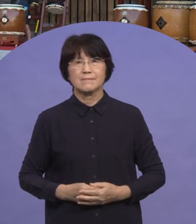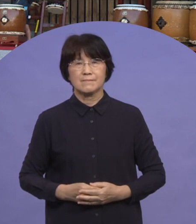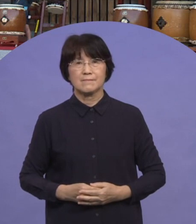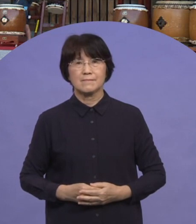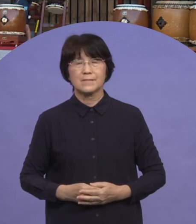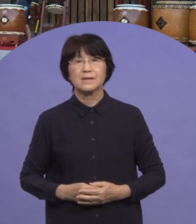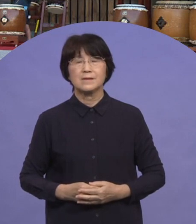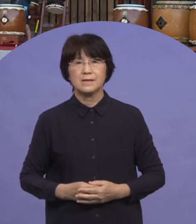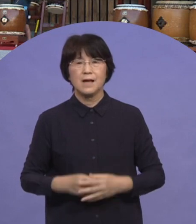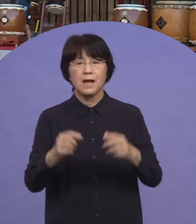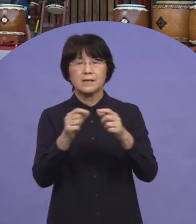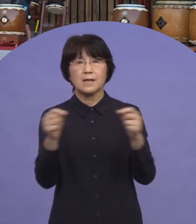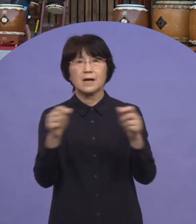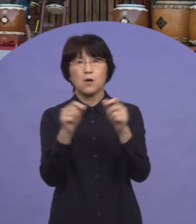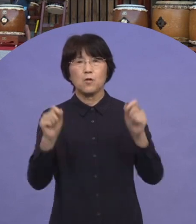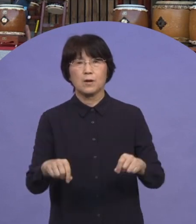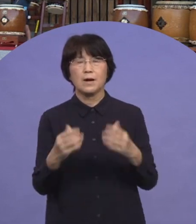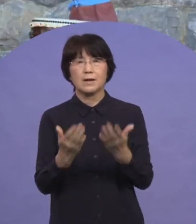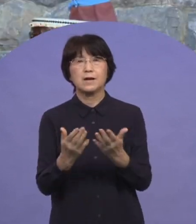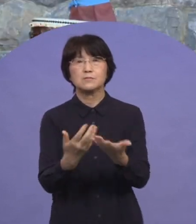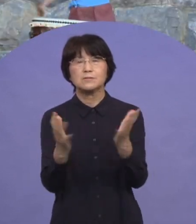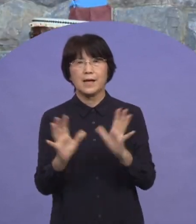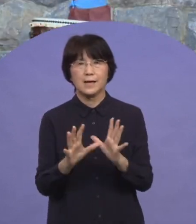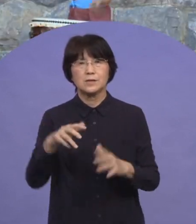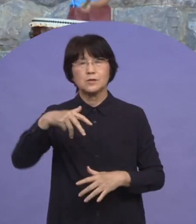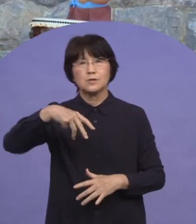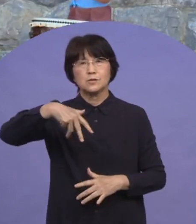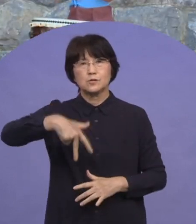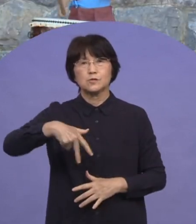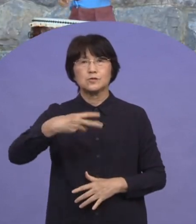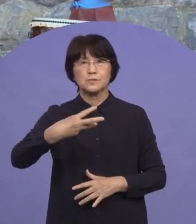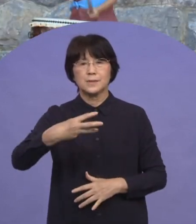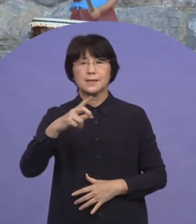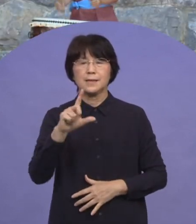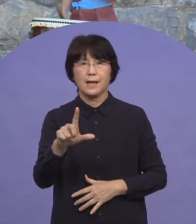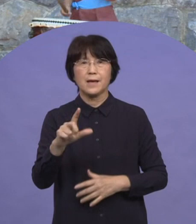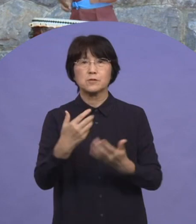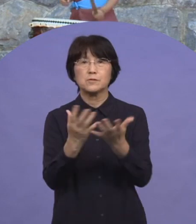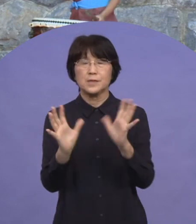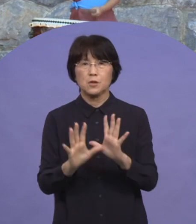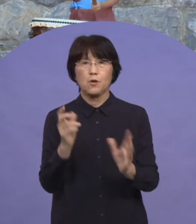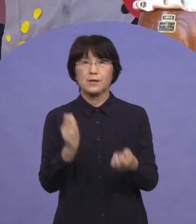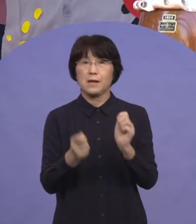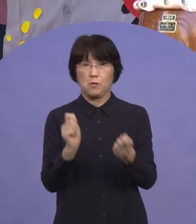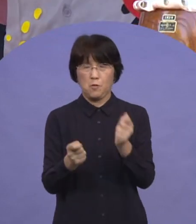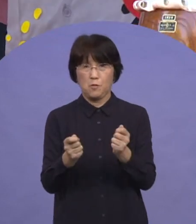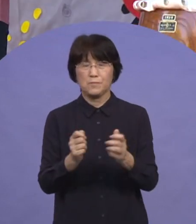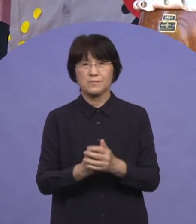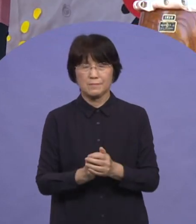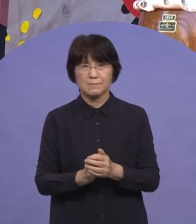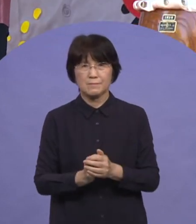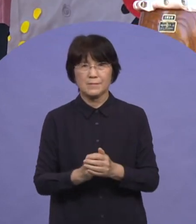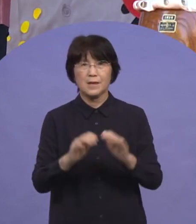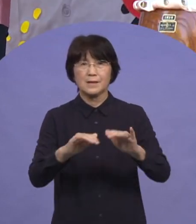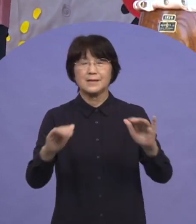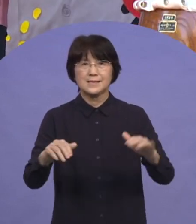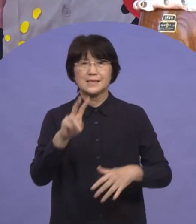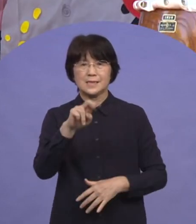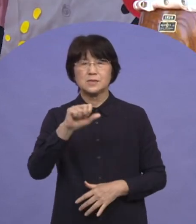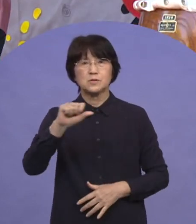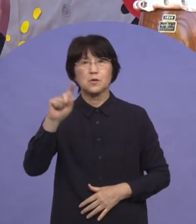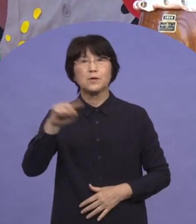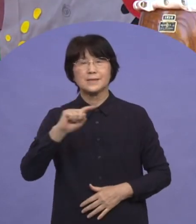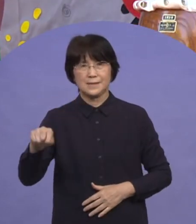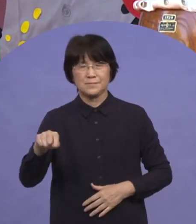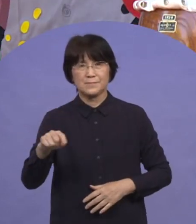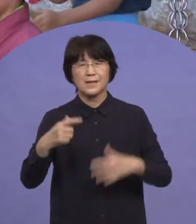このうち長岡学園すみれ組の太鼓演奏では25人の園児たちが 日頃の練習の成果を発